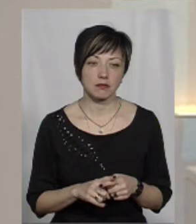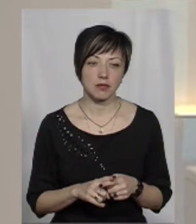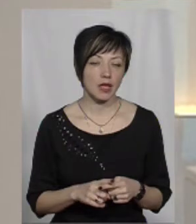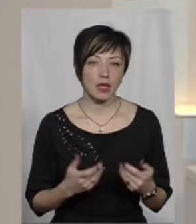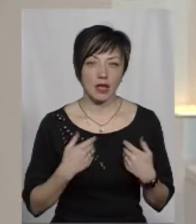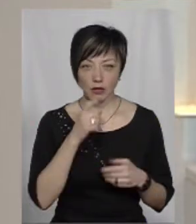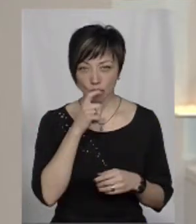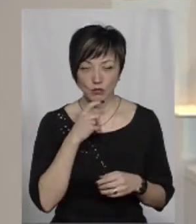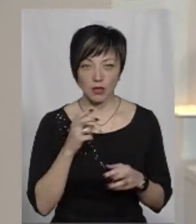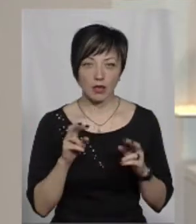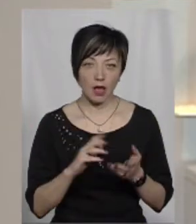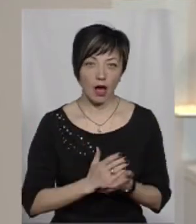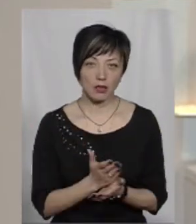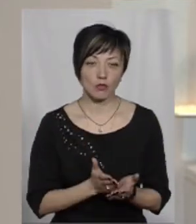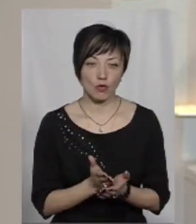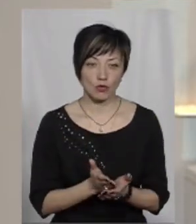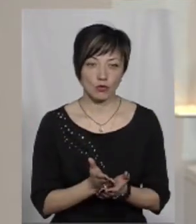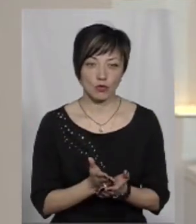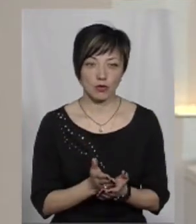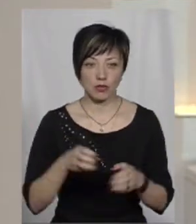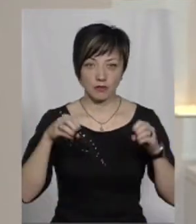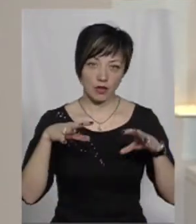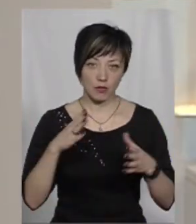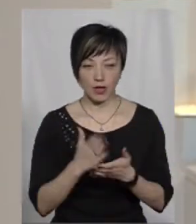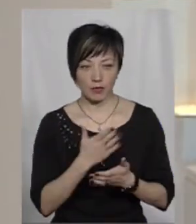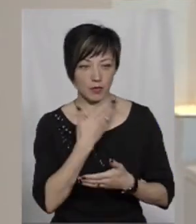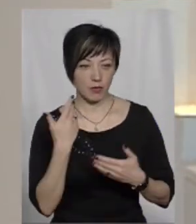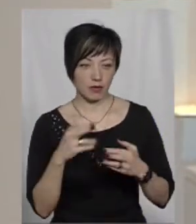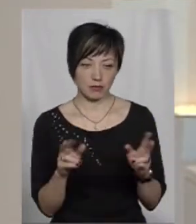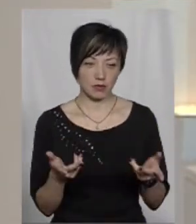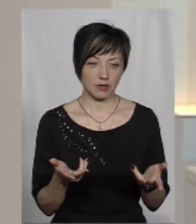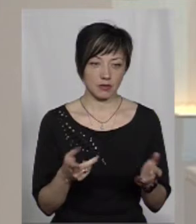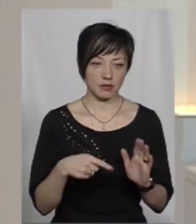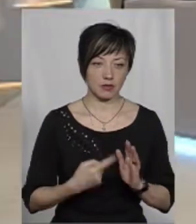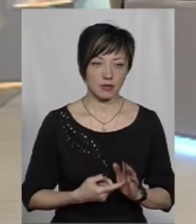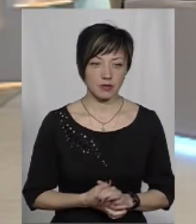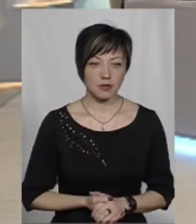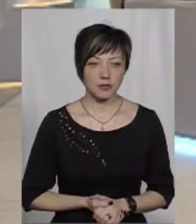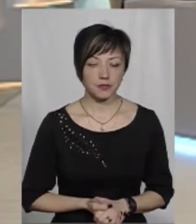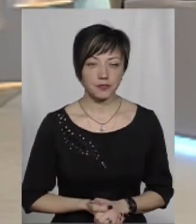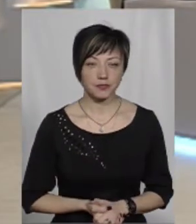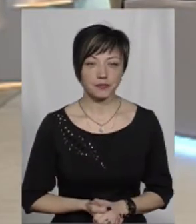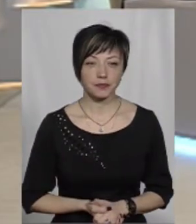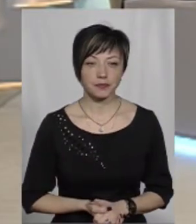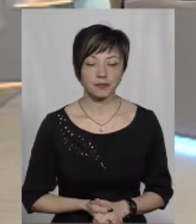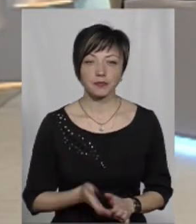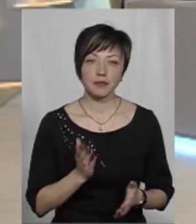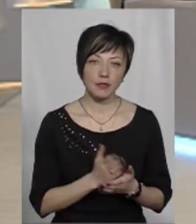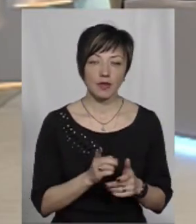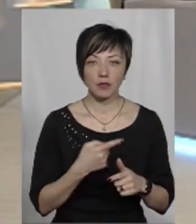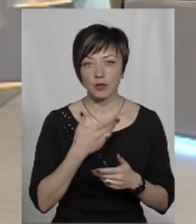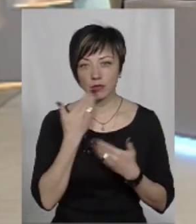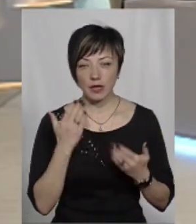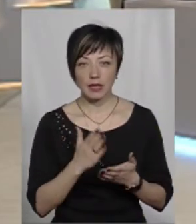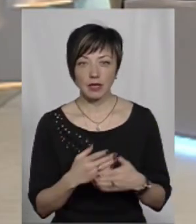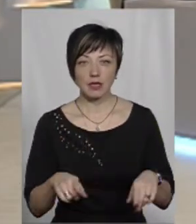я не розумію. От якісна послуга. Світло або є, або його немає. Ну, насправді, скажімо, є або немає,